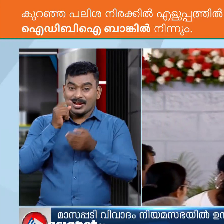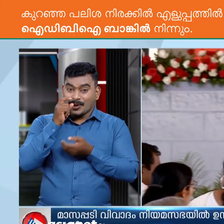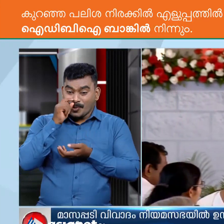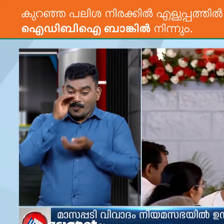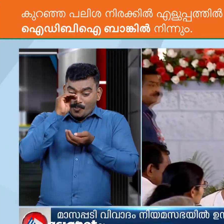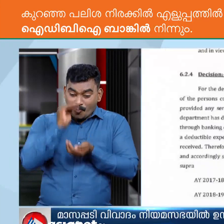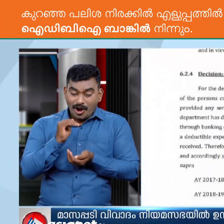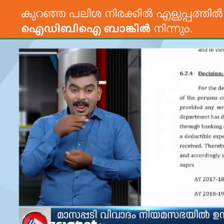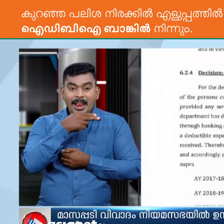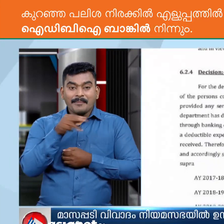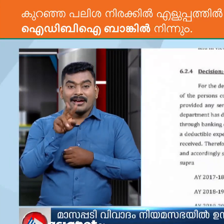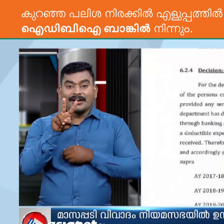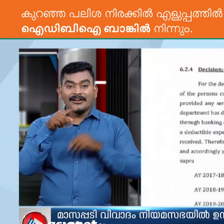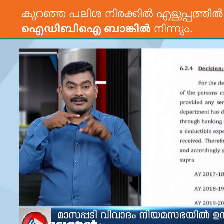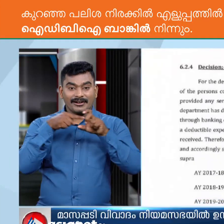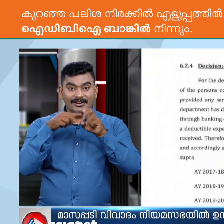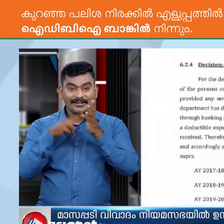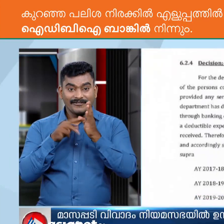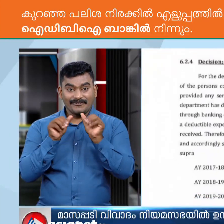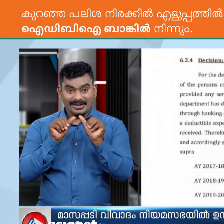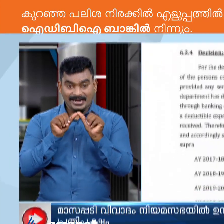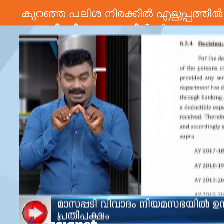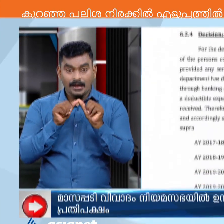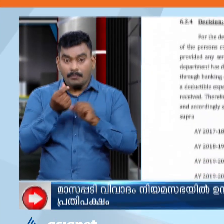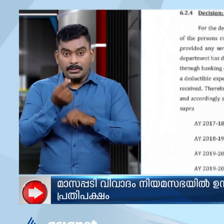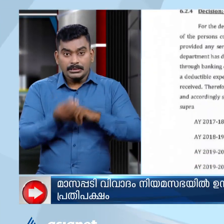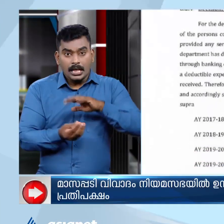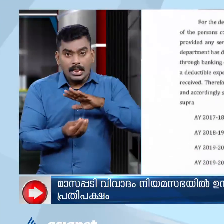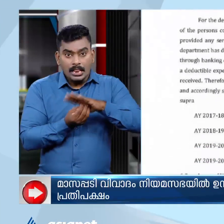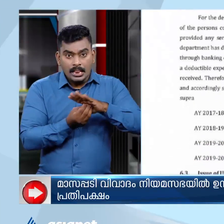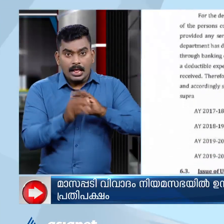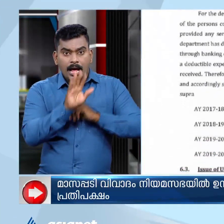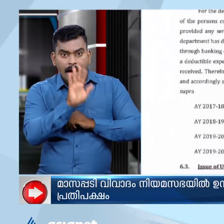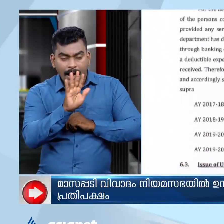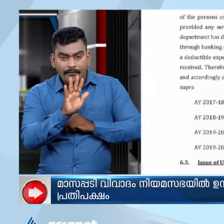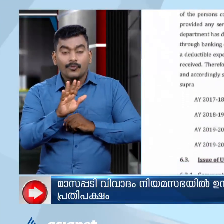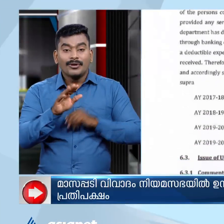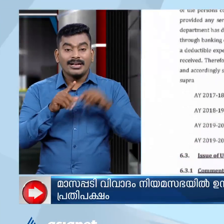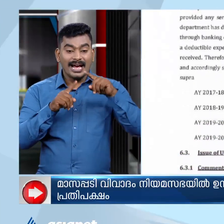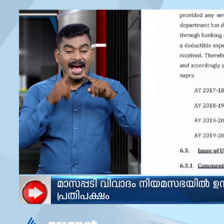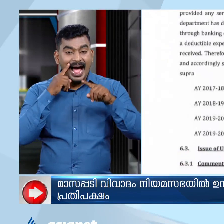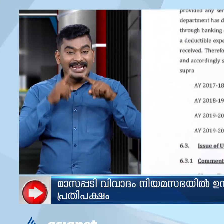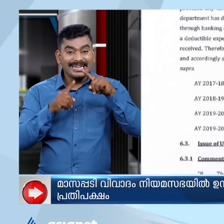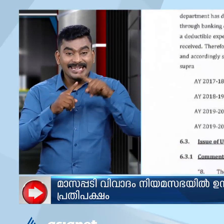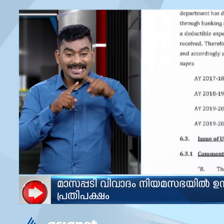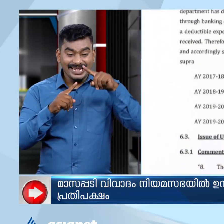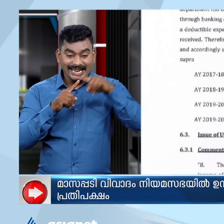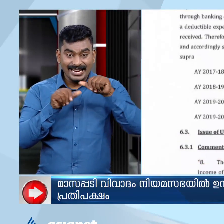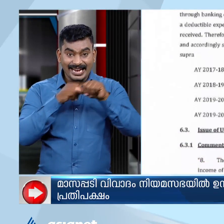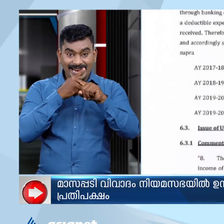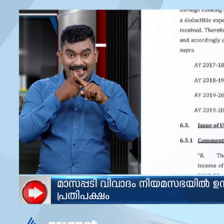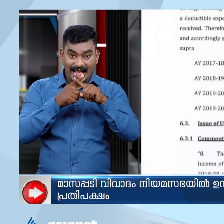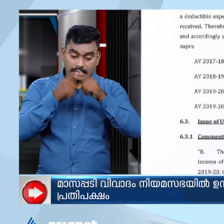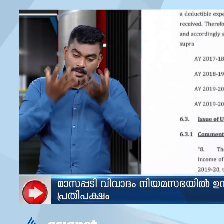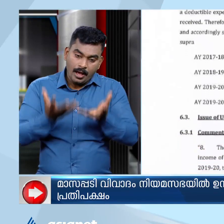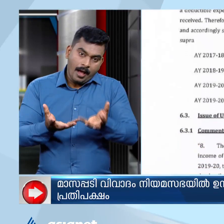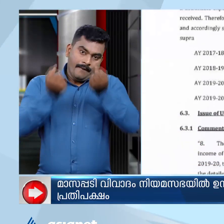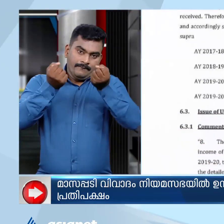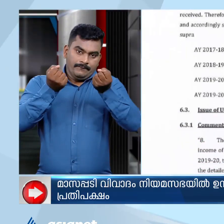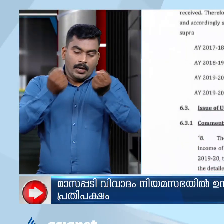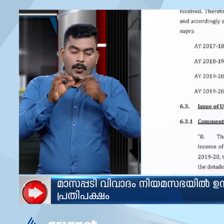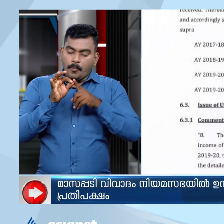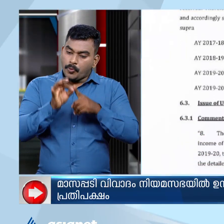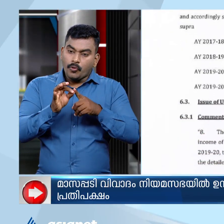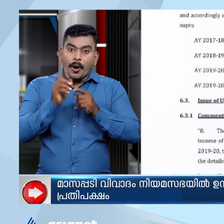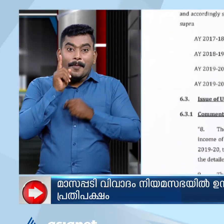ആദായ നികുതി തർക്കപരിഹാര ബോർഡിന്റെ കണ്ടെത്തലെന്ന വജ്രായുധം മുഖ്യമന്ത്രിയും സർക്കാരിനെയും നിയമസഭയിൽ മുൾമുനയിൽ നിർത്താമായിരുന്ന സുവർണാവസരം.